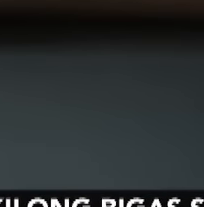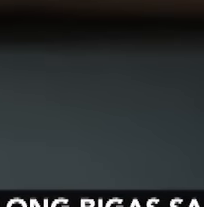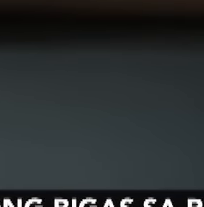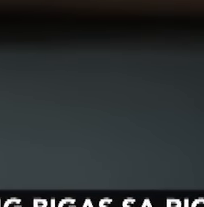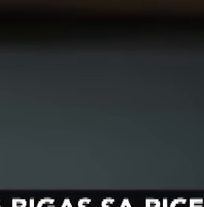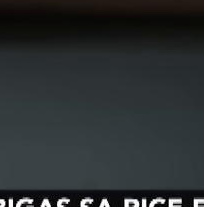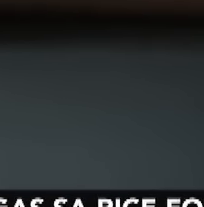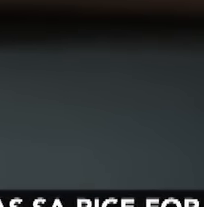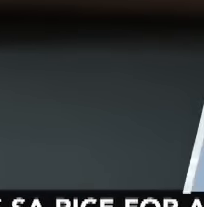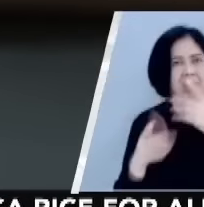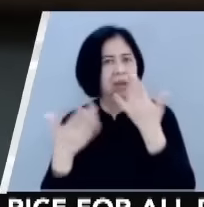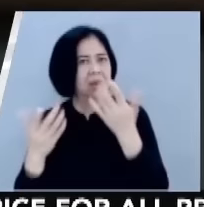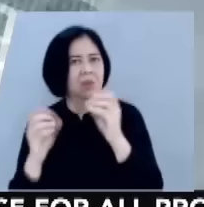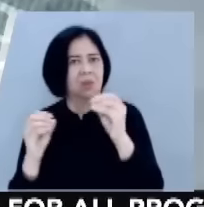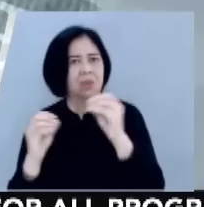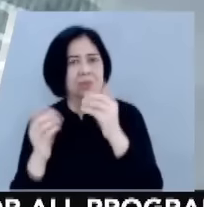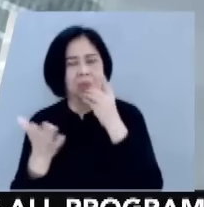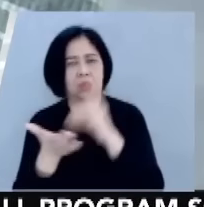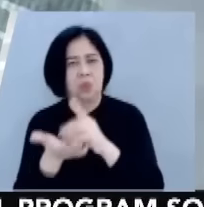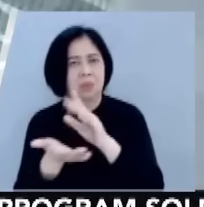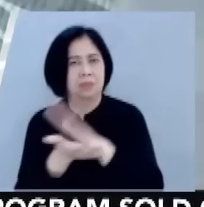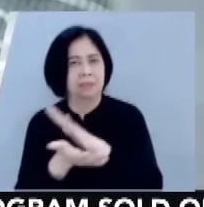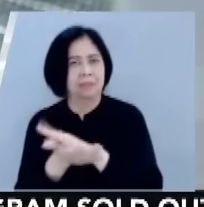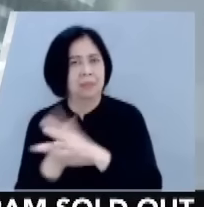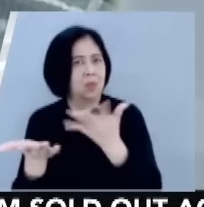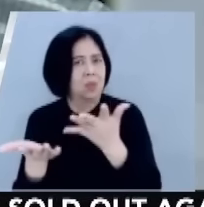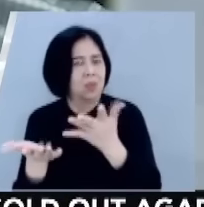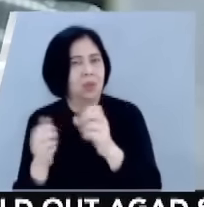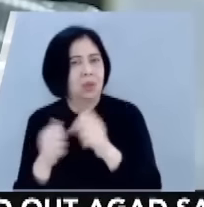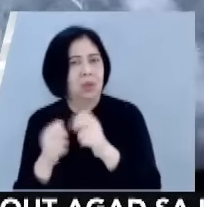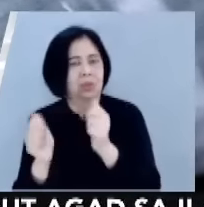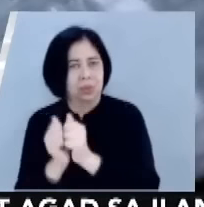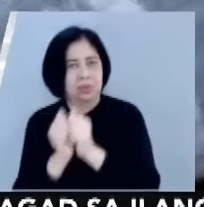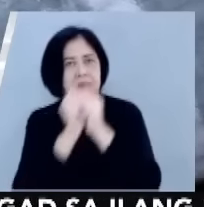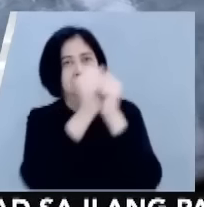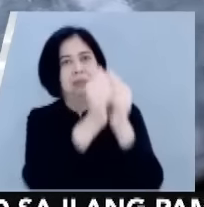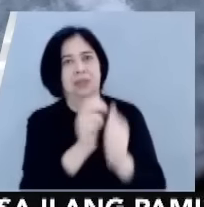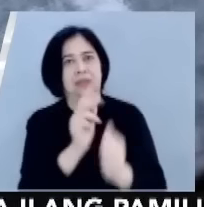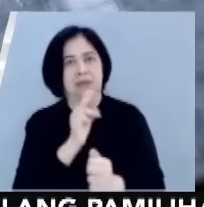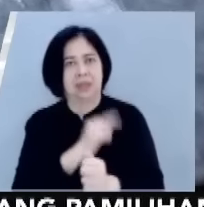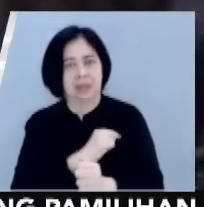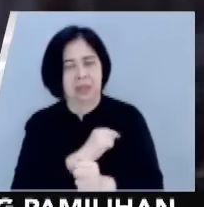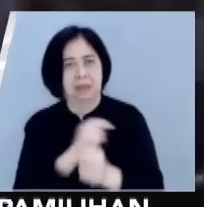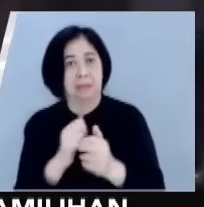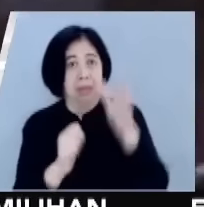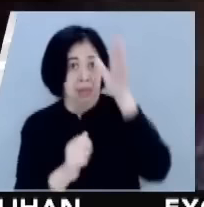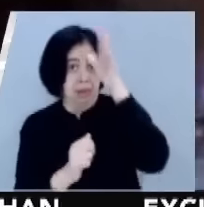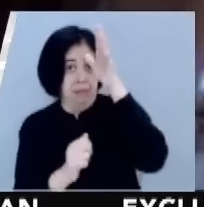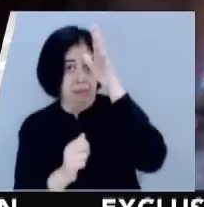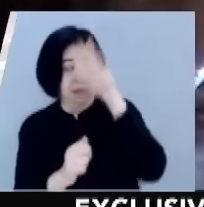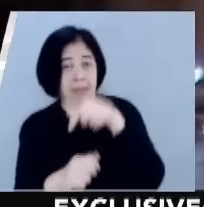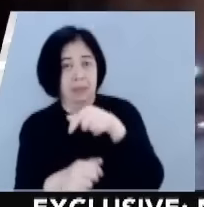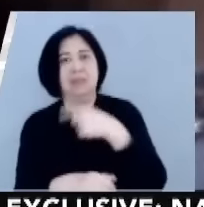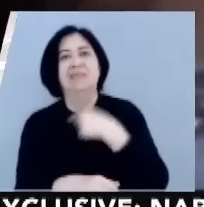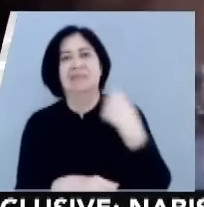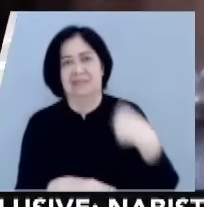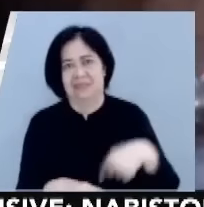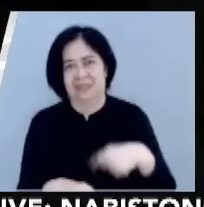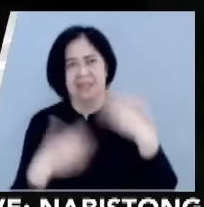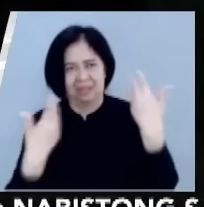pang sapat na dokumento si Yao Yao para maisama niya sa Vietnam. Ang ama ni Yao Yao na Chino na deport na